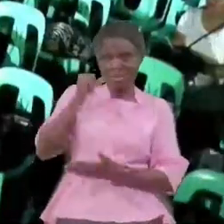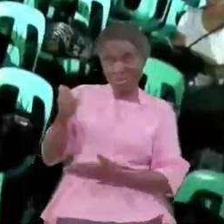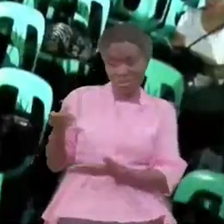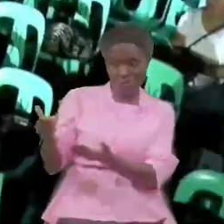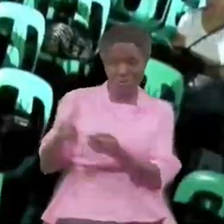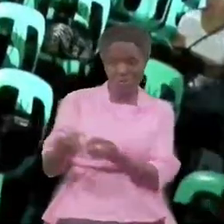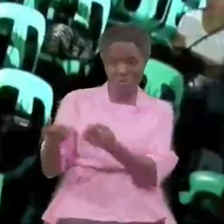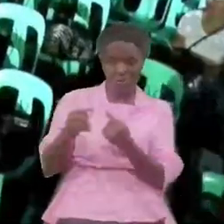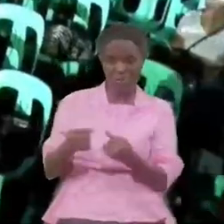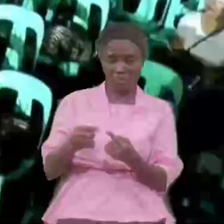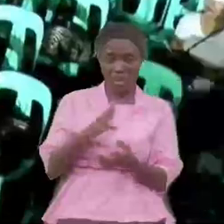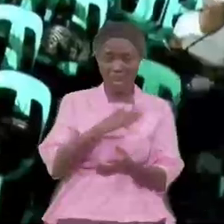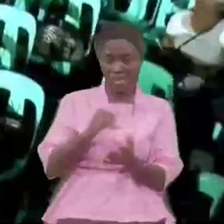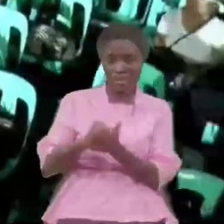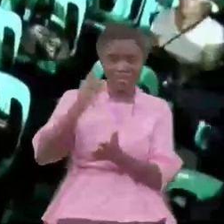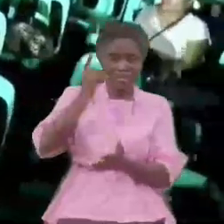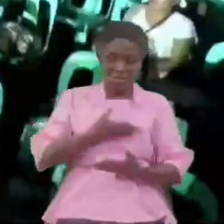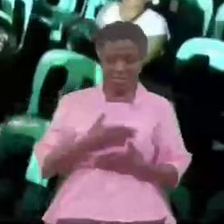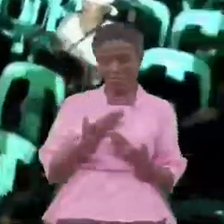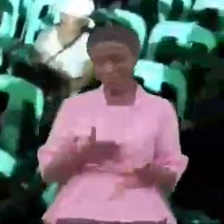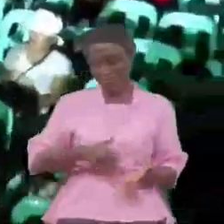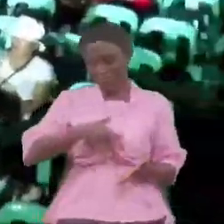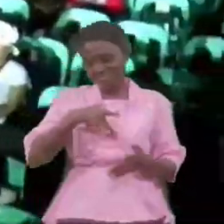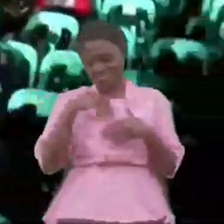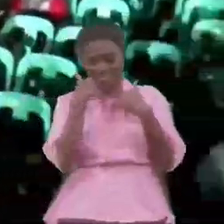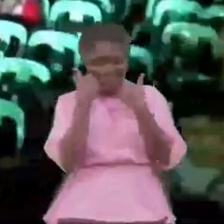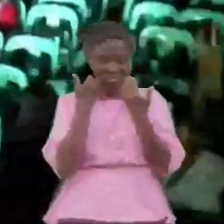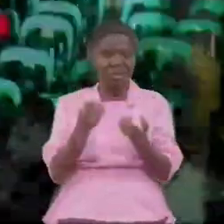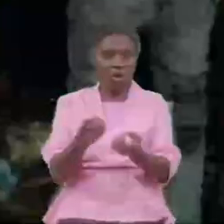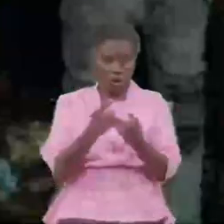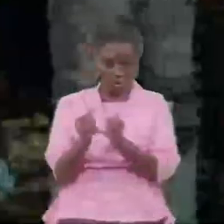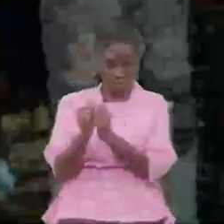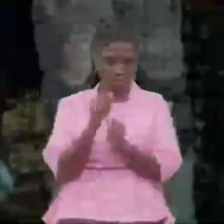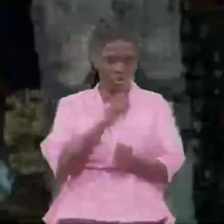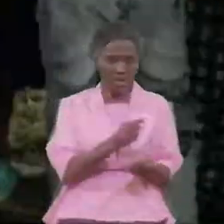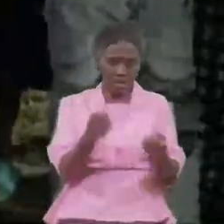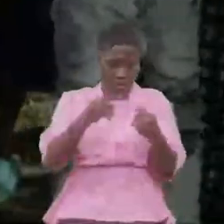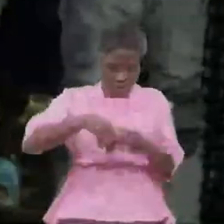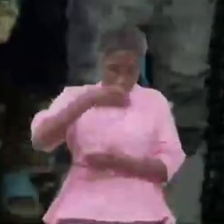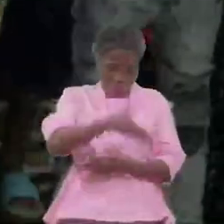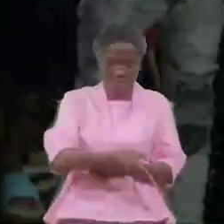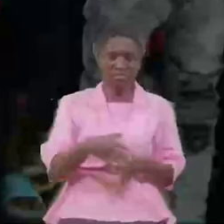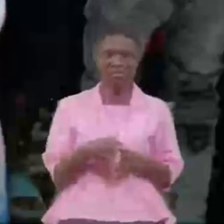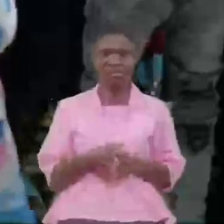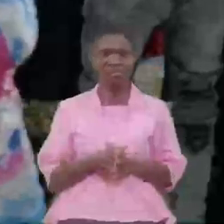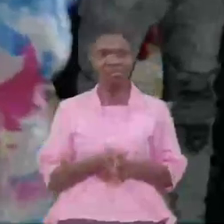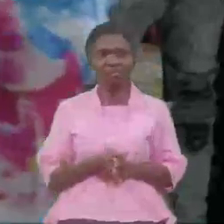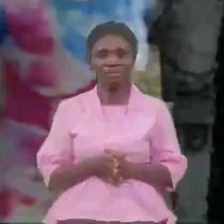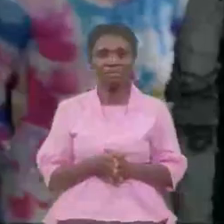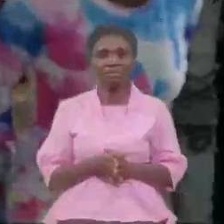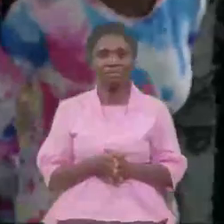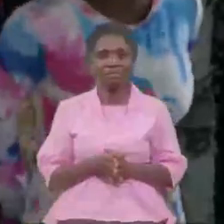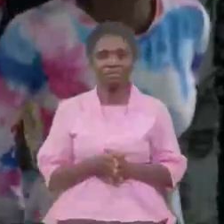Vous avez amené un fils, une fille qui a honte de sortir, venez avec lui, venez avec elle.